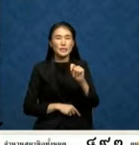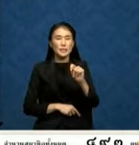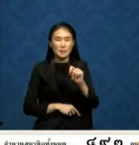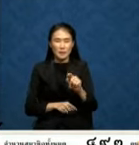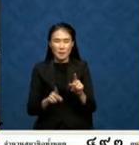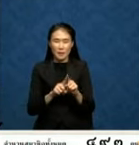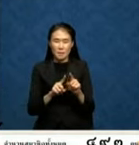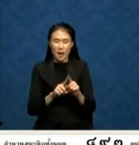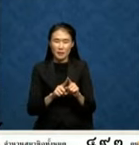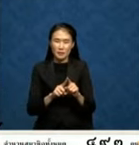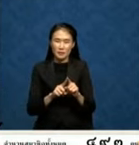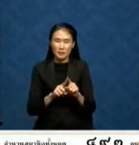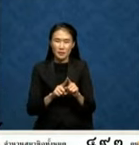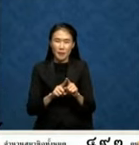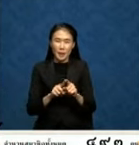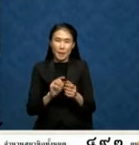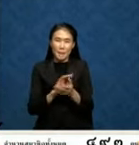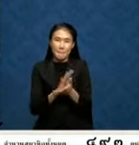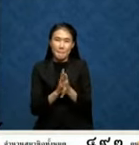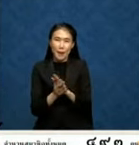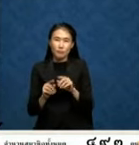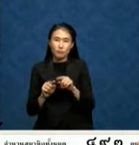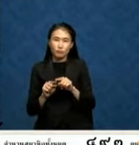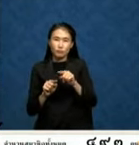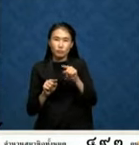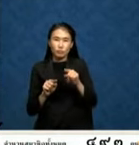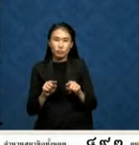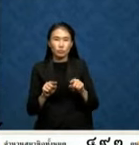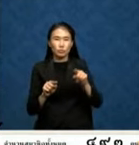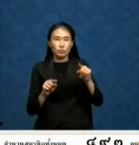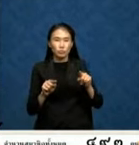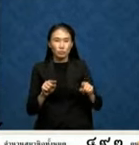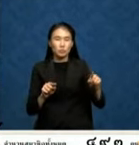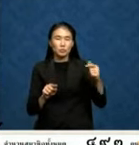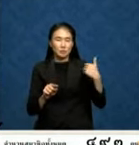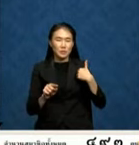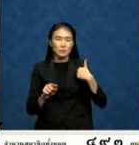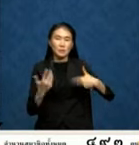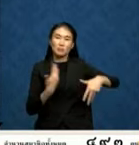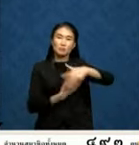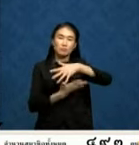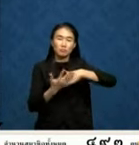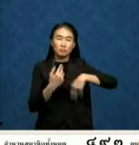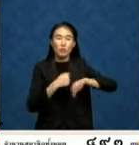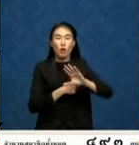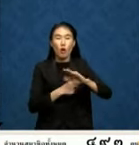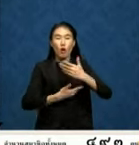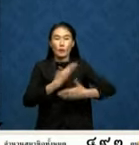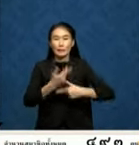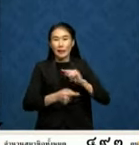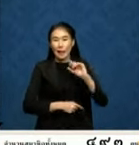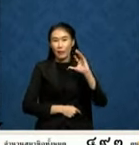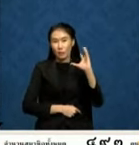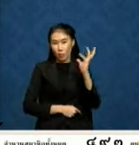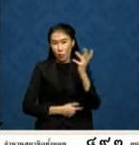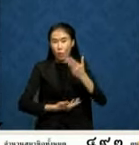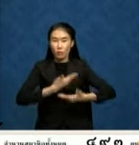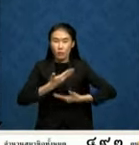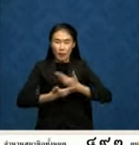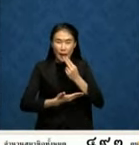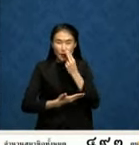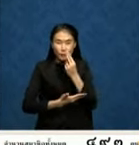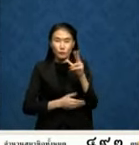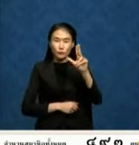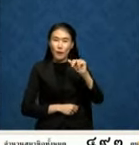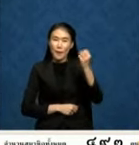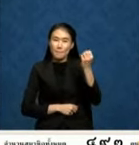Tariff เนี่ยมันจะมีการปรับเปลี่ยนเป็นรอบๆไปนะครับขึ้นอยู่กับสภาวะการของตลาดโลกนะครับขึ้นอยู่กับสภาวะการของการใ